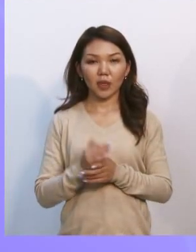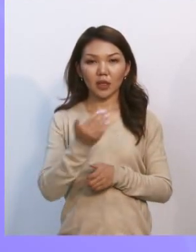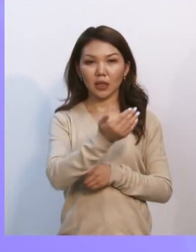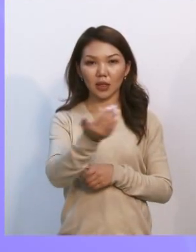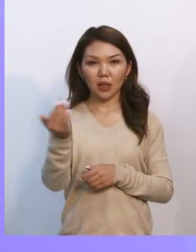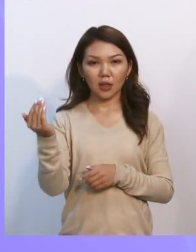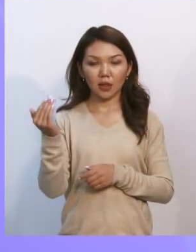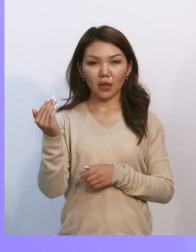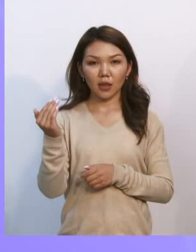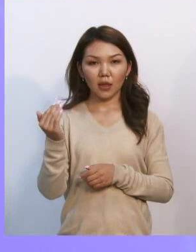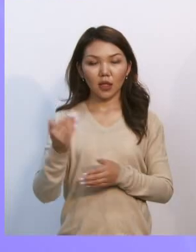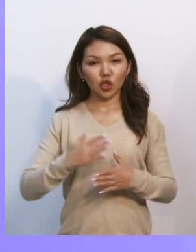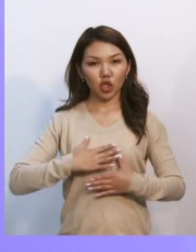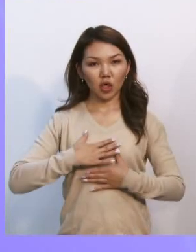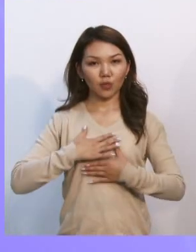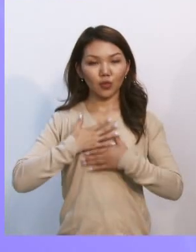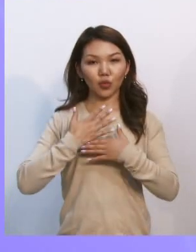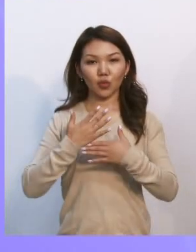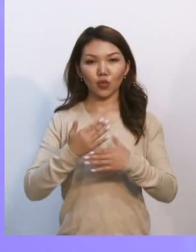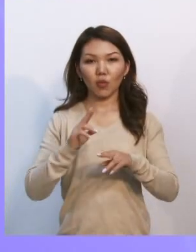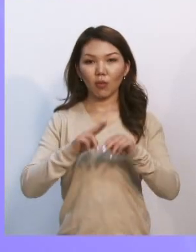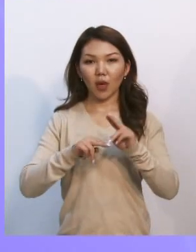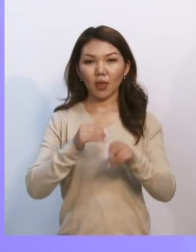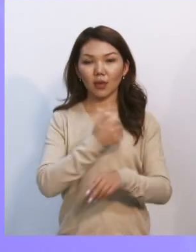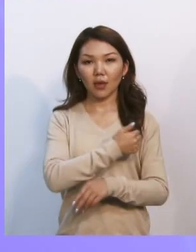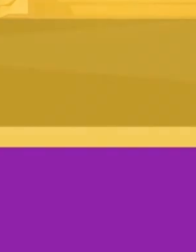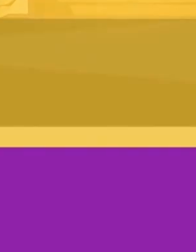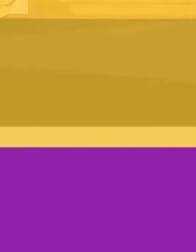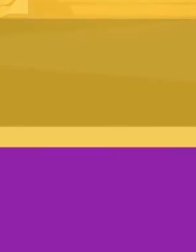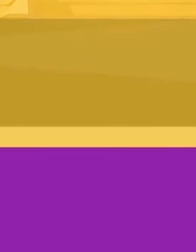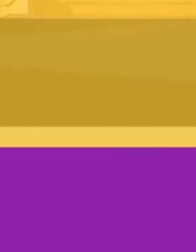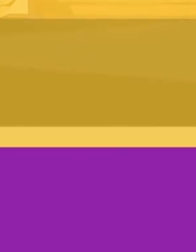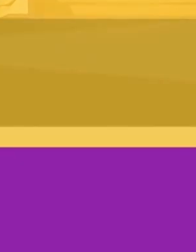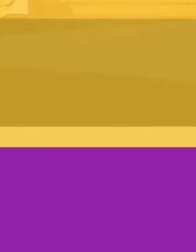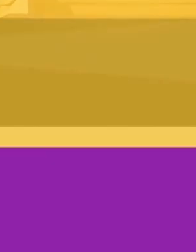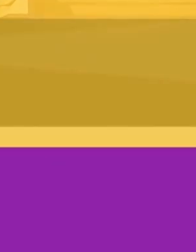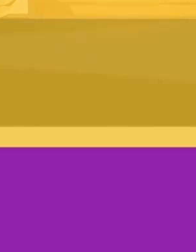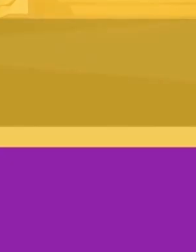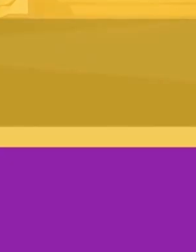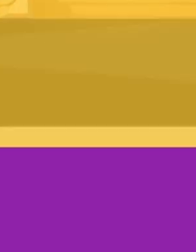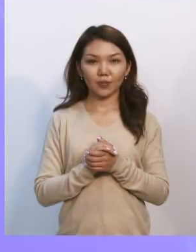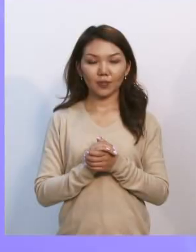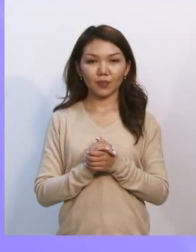Силерге жагымдуу маанай каалайм. Теле урок.